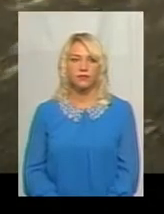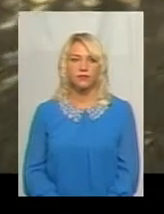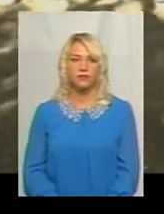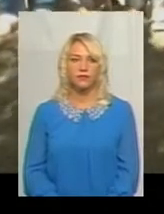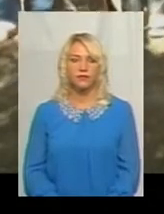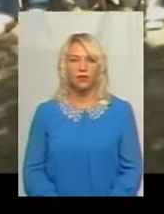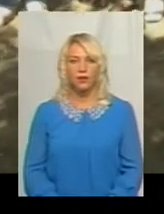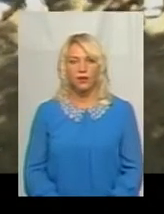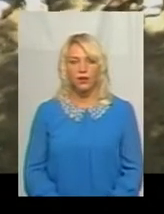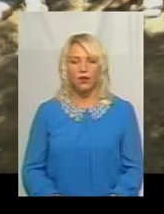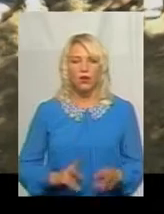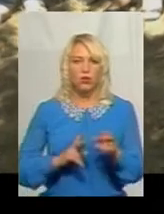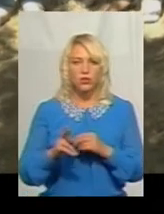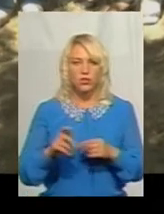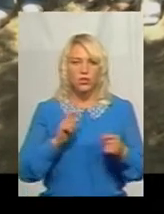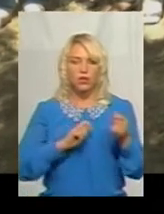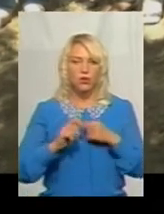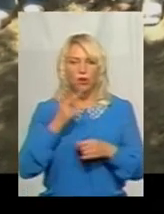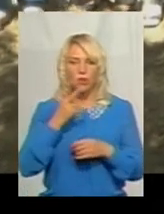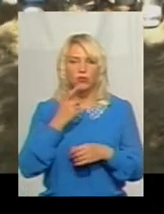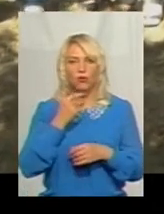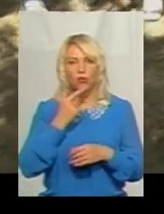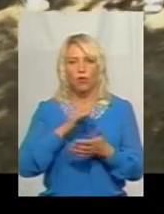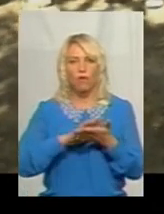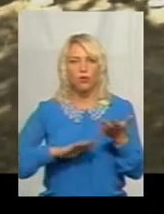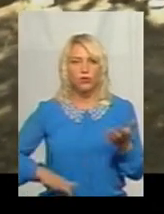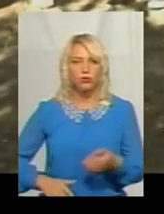Розрізаю одяг, дивлюсь. Бачите, кровотеча.